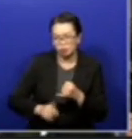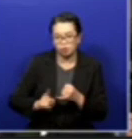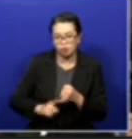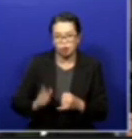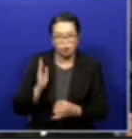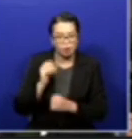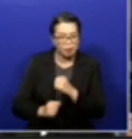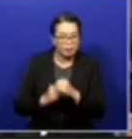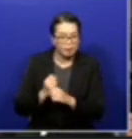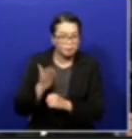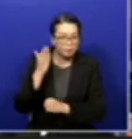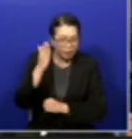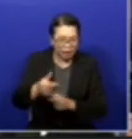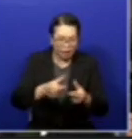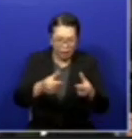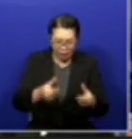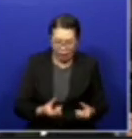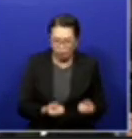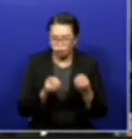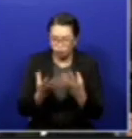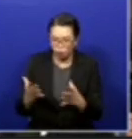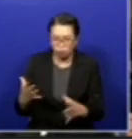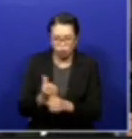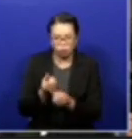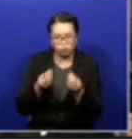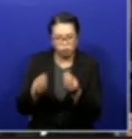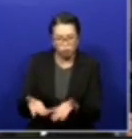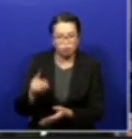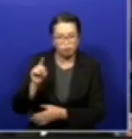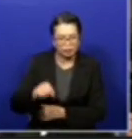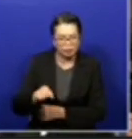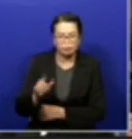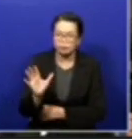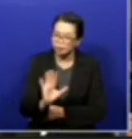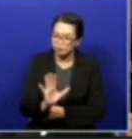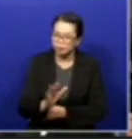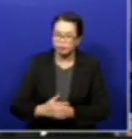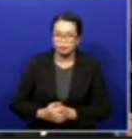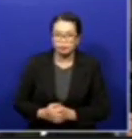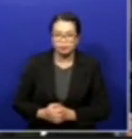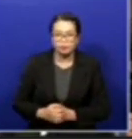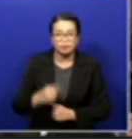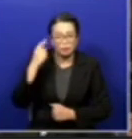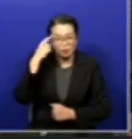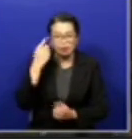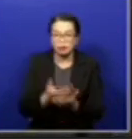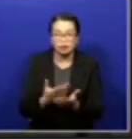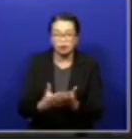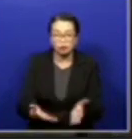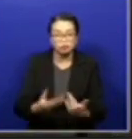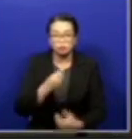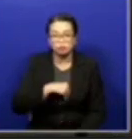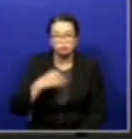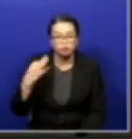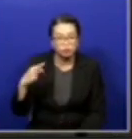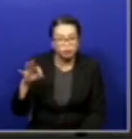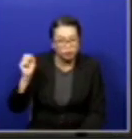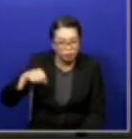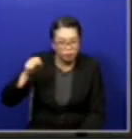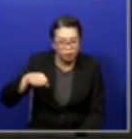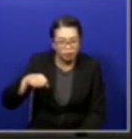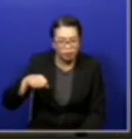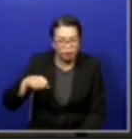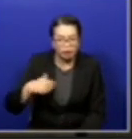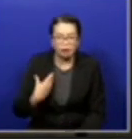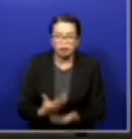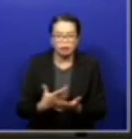บบนี้ท่านคิดว่าเงินมันได้มาฟรีเหรอครับผมจะไม่บอกว่าท่านเอา